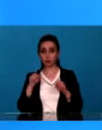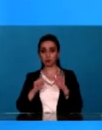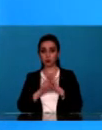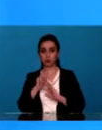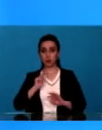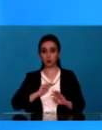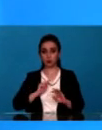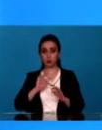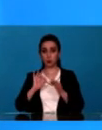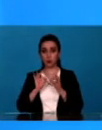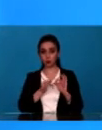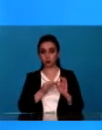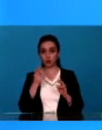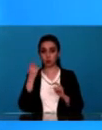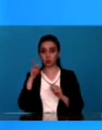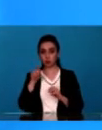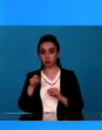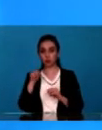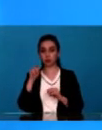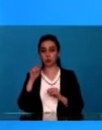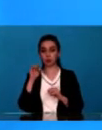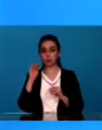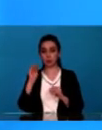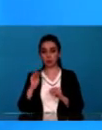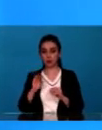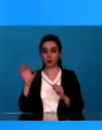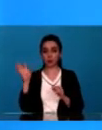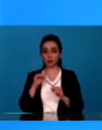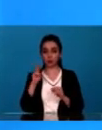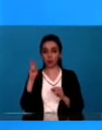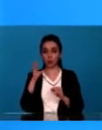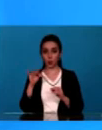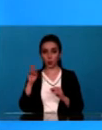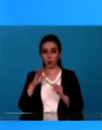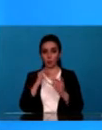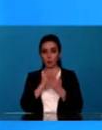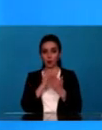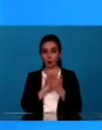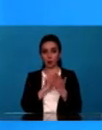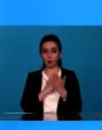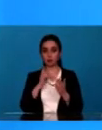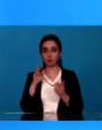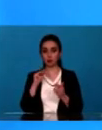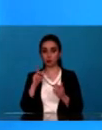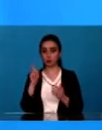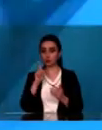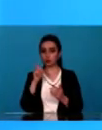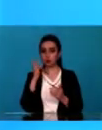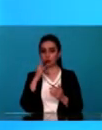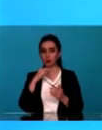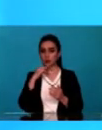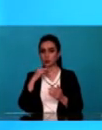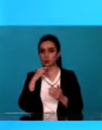вами приложение. И в ней, собственно говоря, мы записываем весь код программы. Так, на что следует